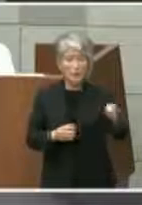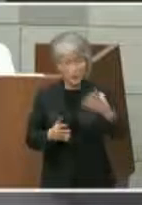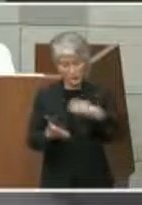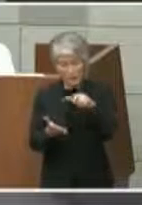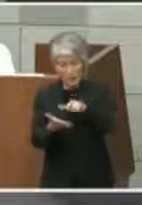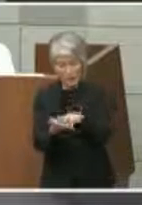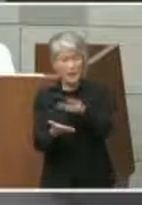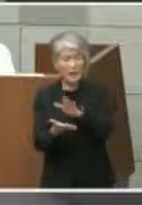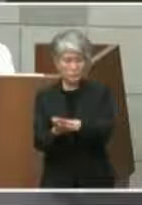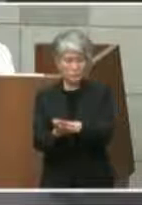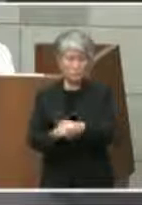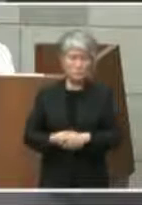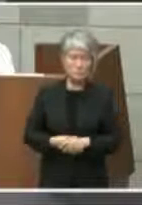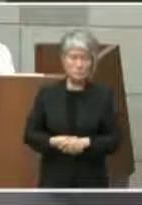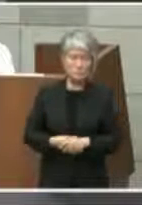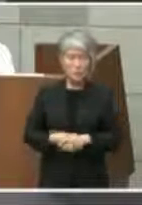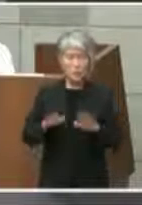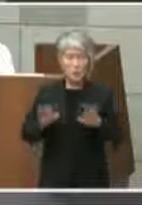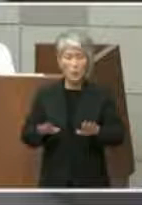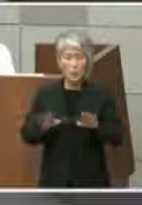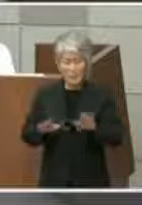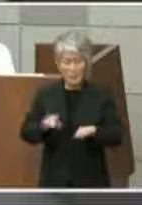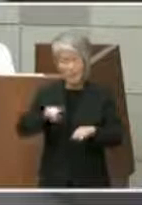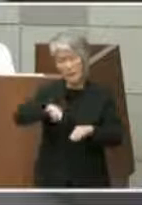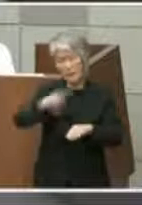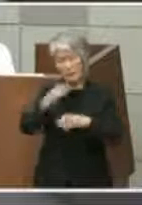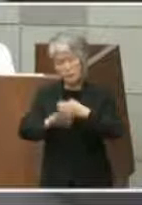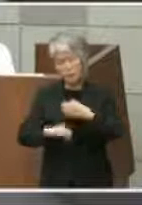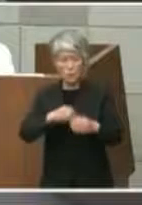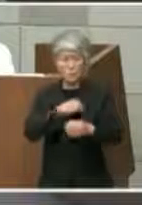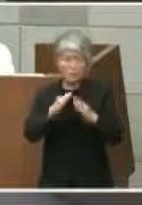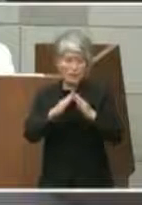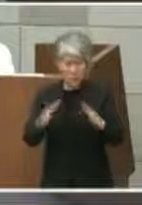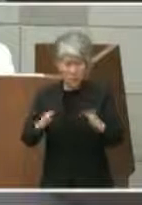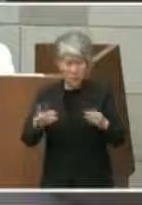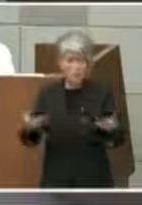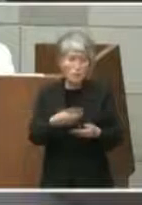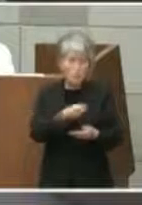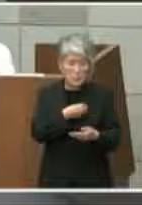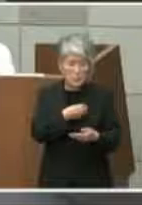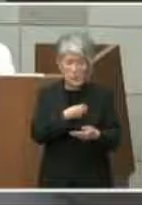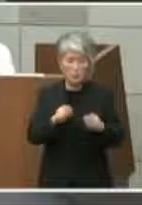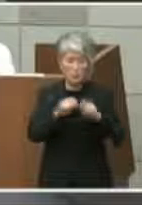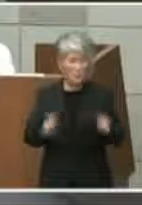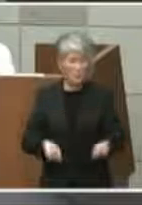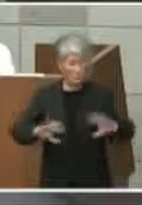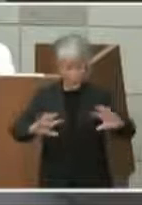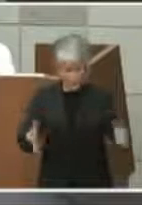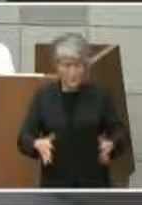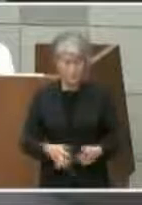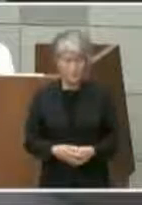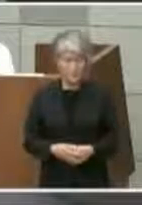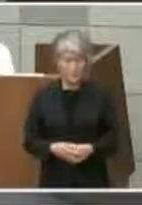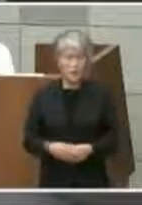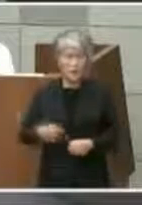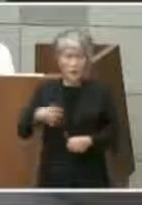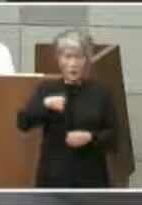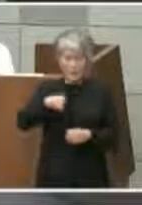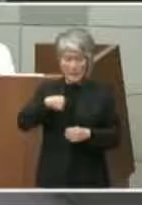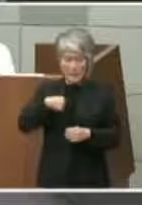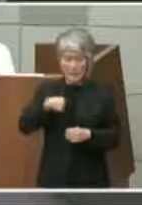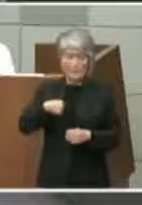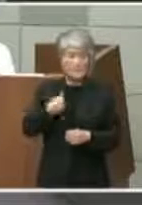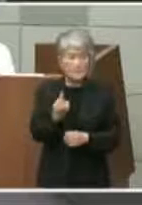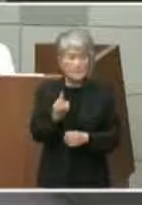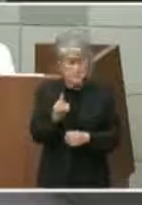されておりますので、特に今回の百条委員会に関しても職員は何の問題もなくて、まあ、私自身が政治的な問題ないや道